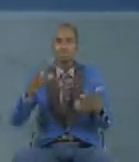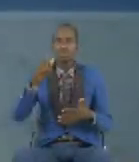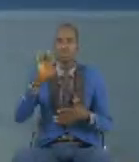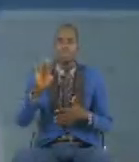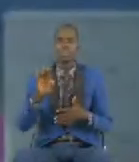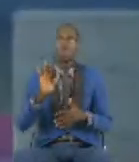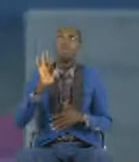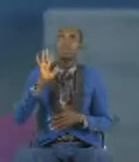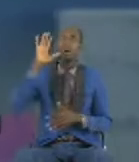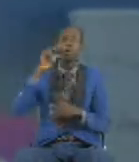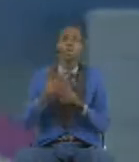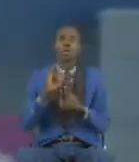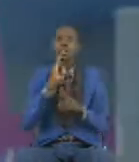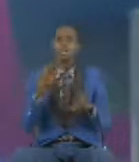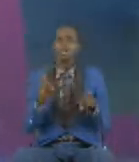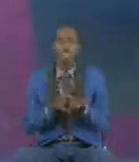est comme le feu.